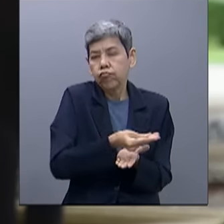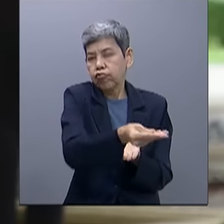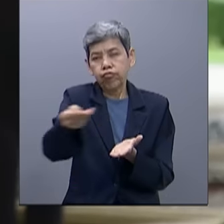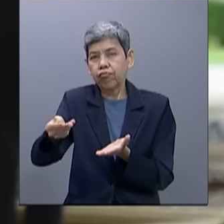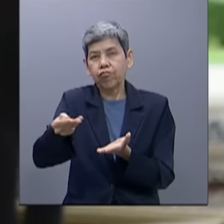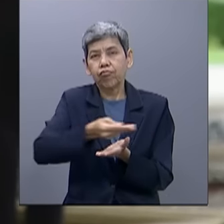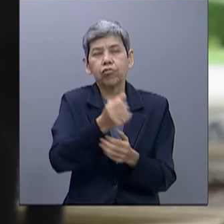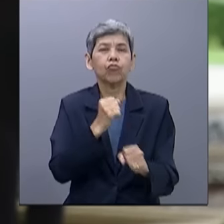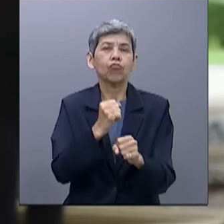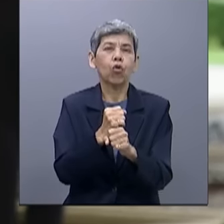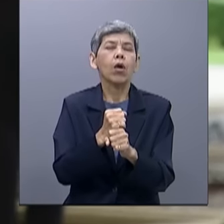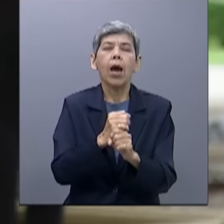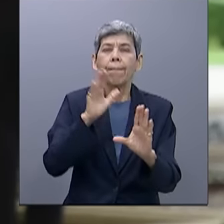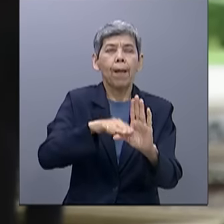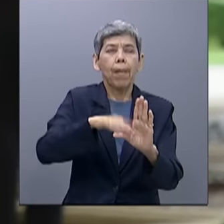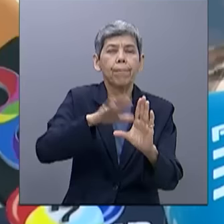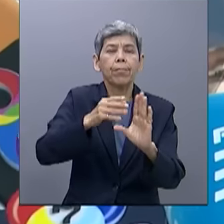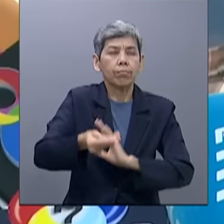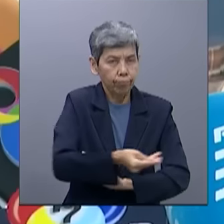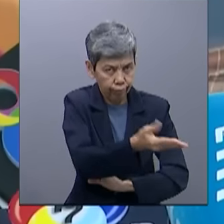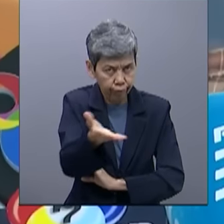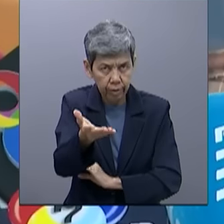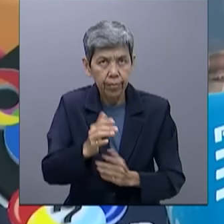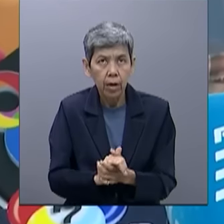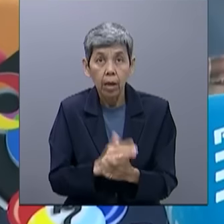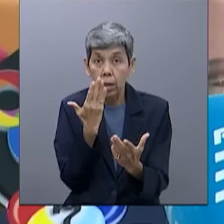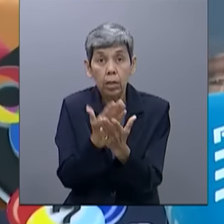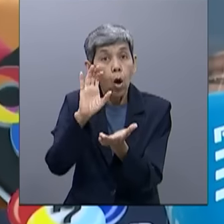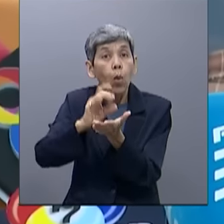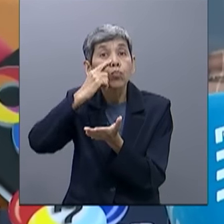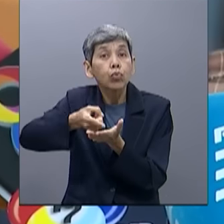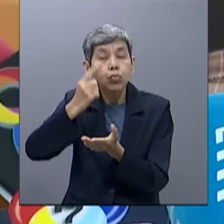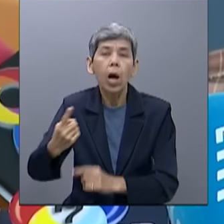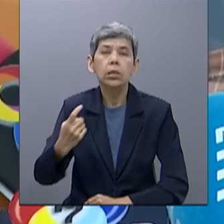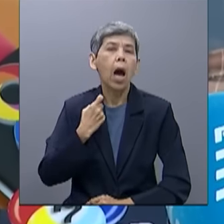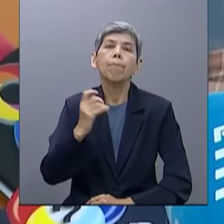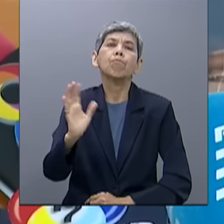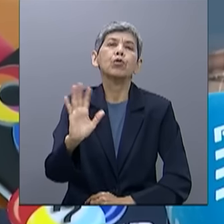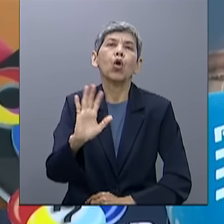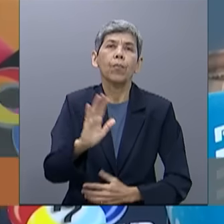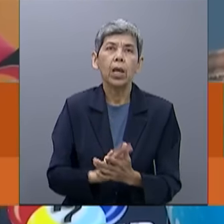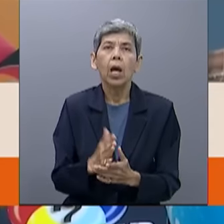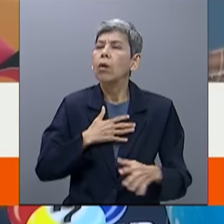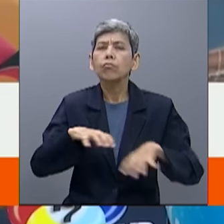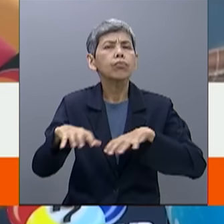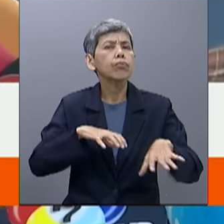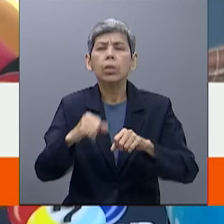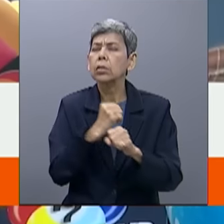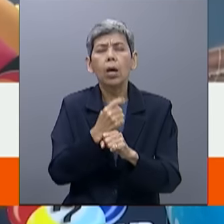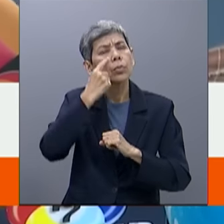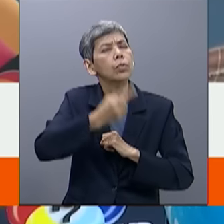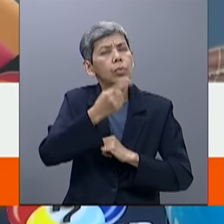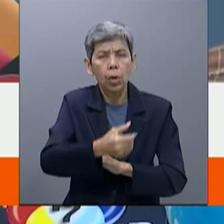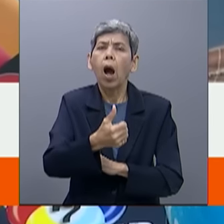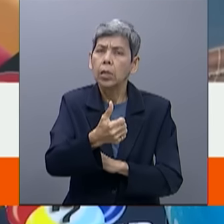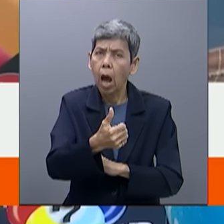ประชาชนตามที่ได้ลงทะเบียนไว้ทั้งหมดนะครับ ถ้าเป็นงบประมาณปกติก็ไม่ต้องถามครับก็บริหารจัดการตามปกติไป ถ้าใช้บริ